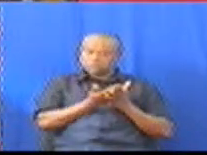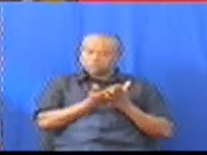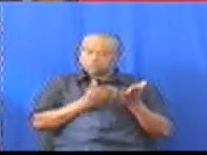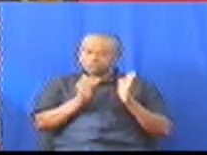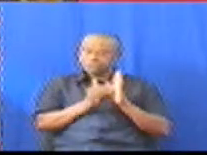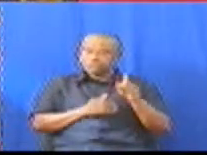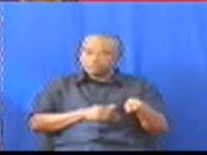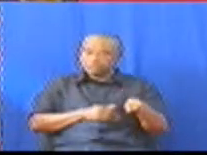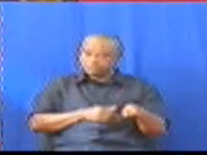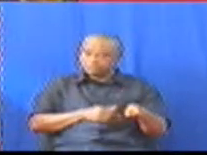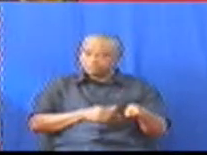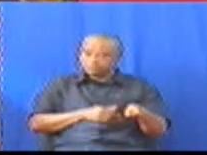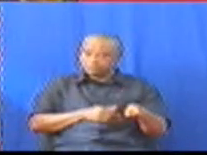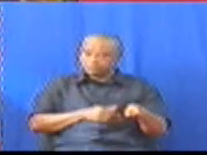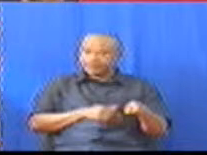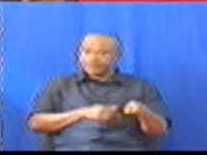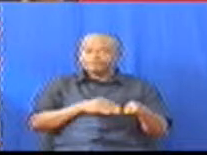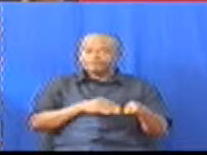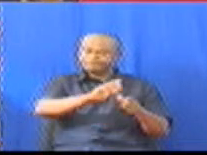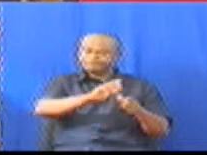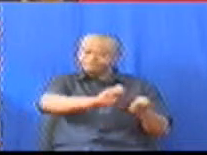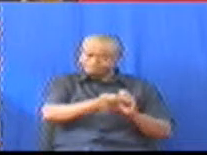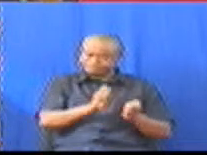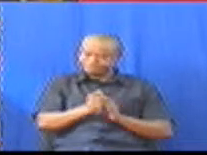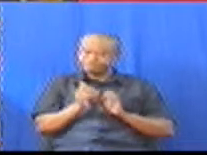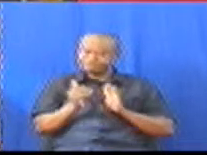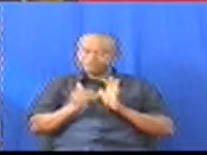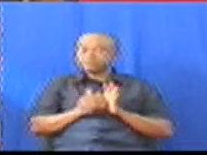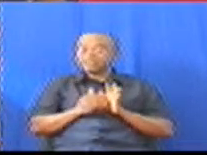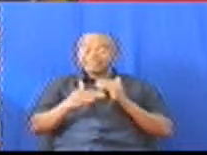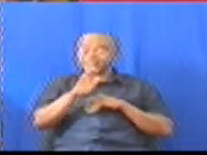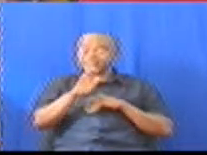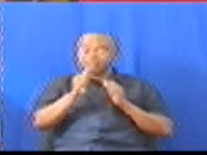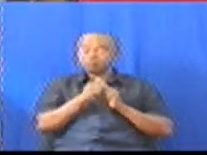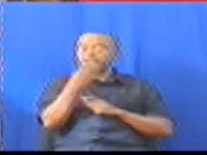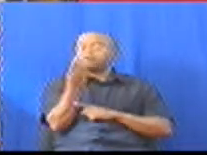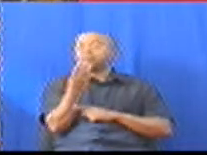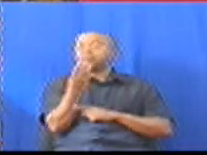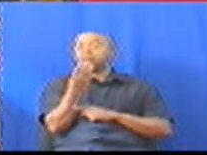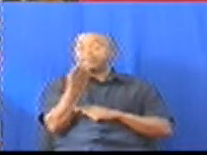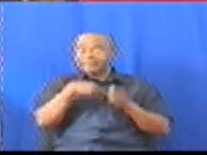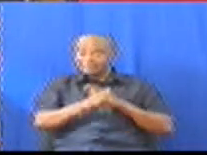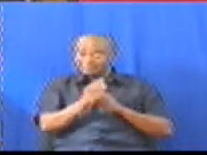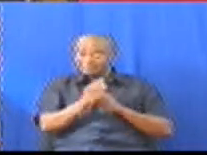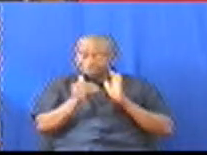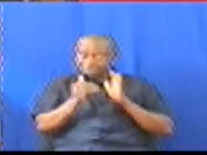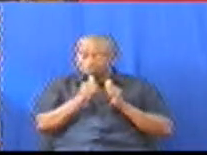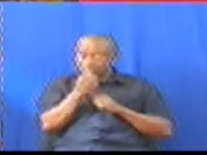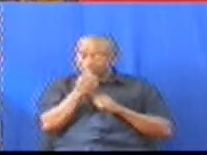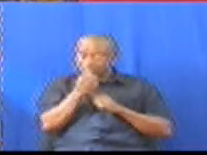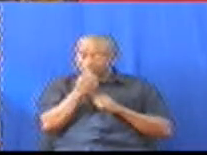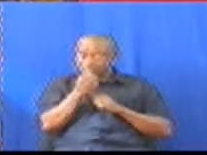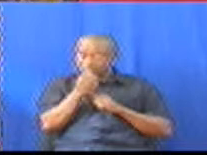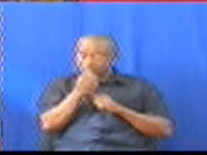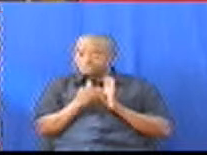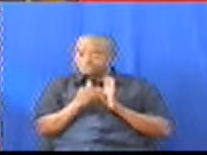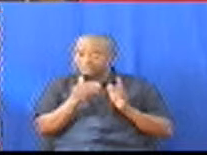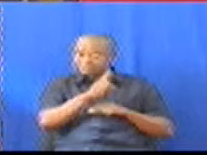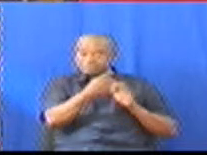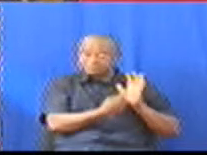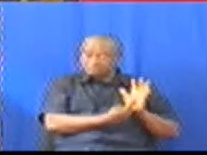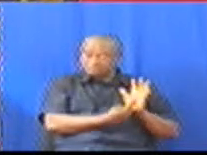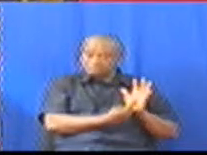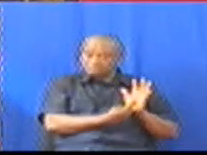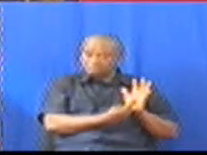unaenda kurekebisha sheria takriban 13. Katika sheria hizo, sheria sita zinaenda